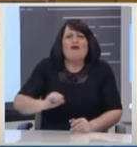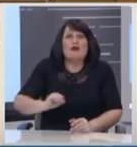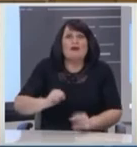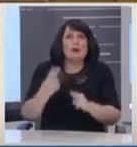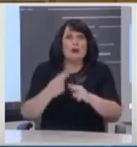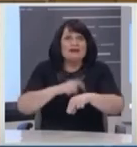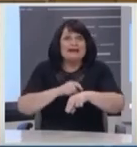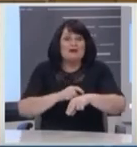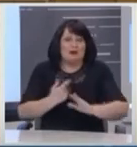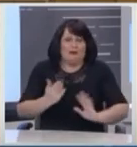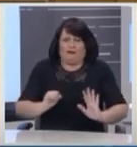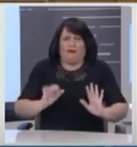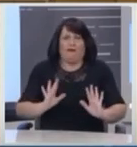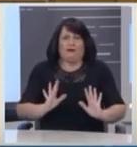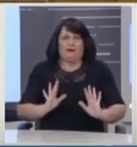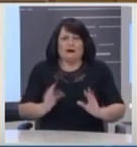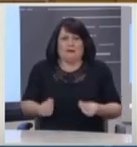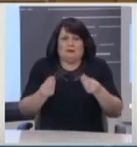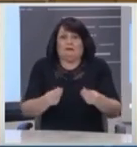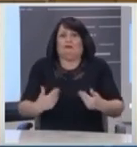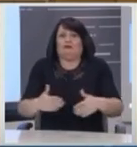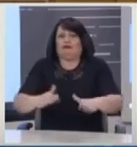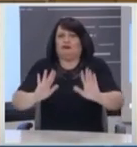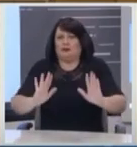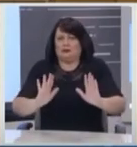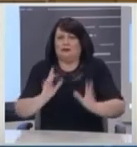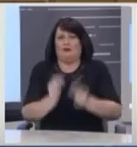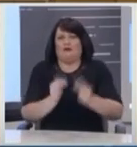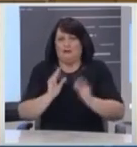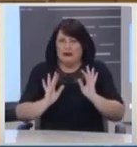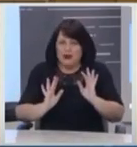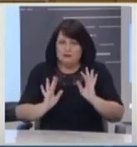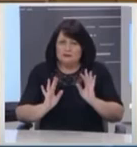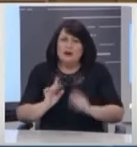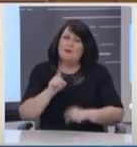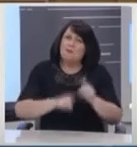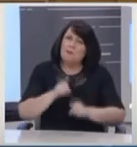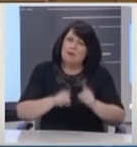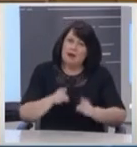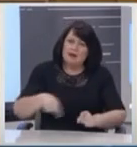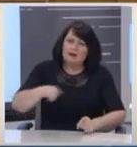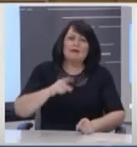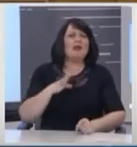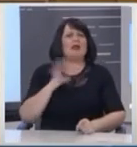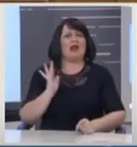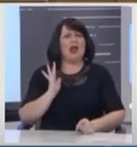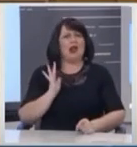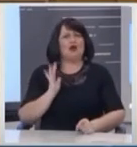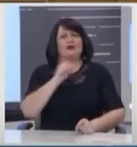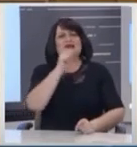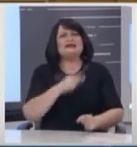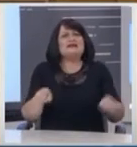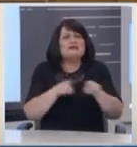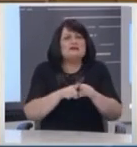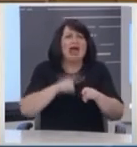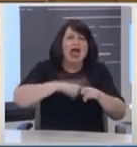στιγμή και μεταφέρουν τα προβλήματα στις επόμενες γενιές. Είναι αυτοί που δεν θέλουν να ζήσουν μαζί